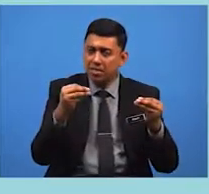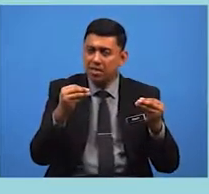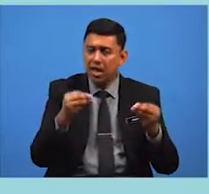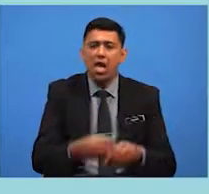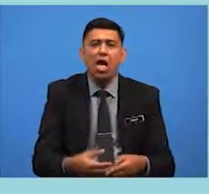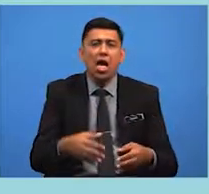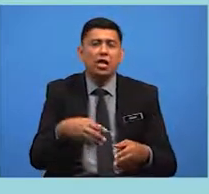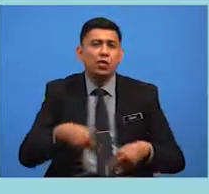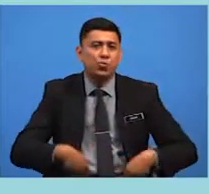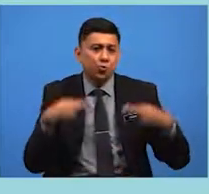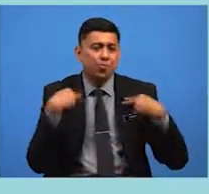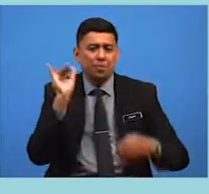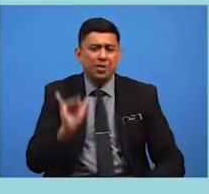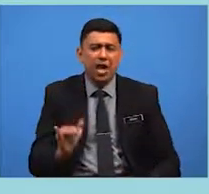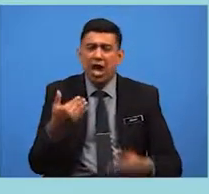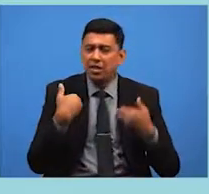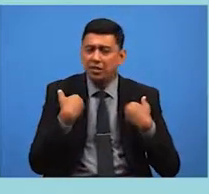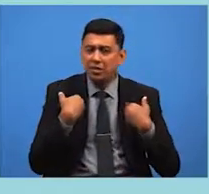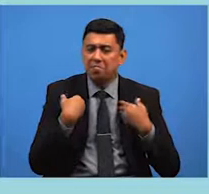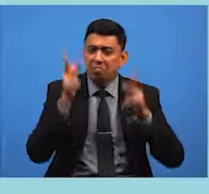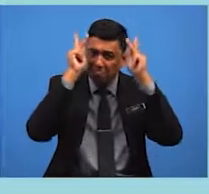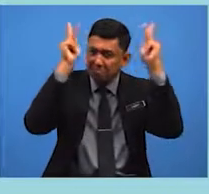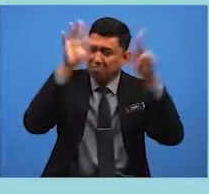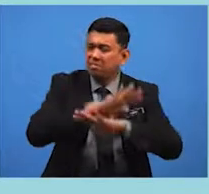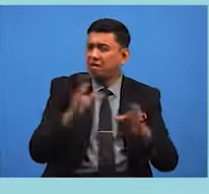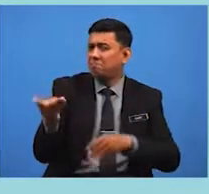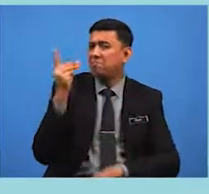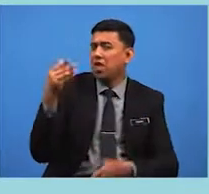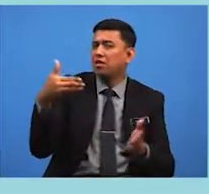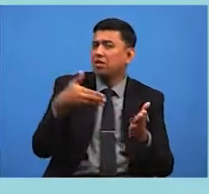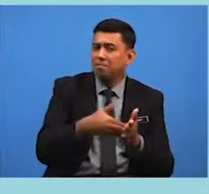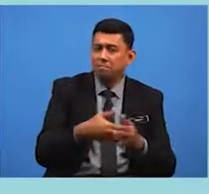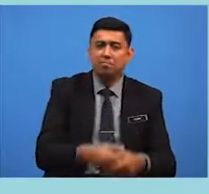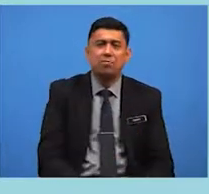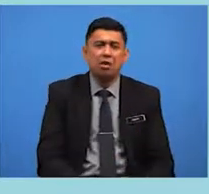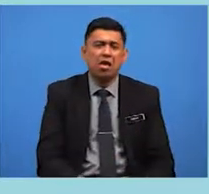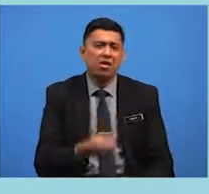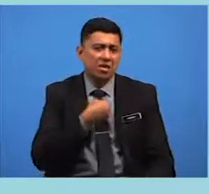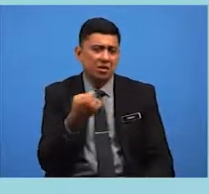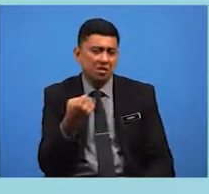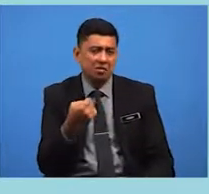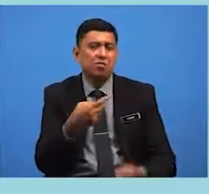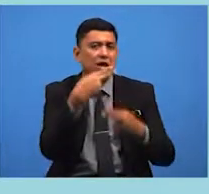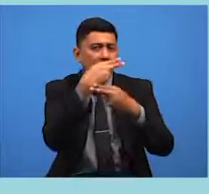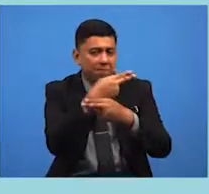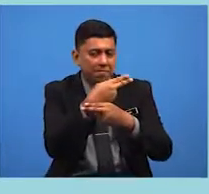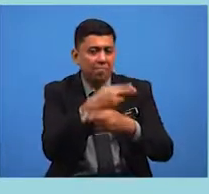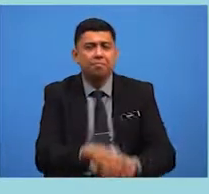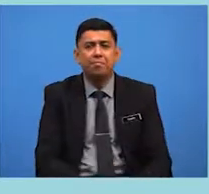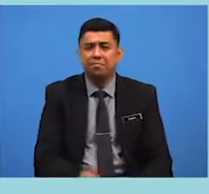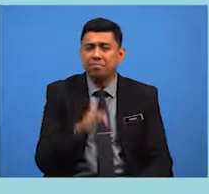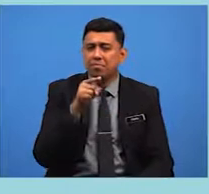hidupnya. Walaupun Kijang tidak berdaya lagi setelah keinginannya terhalang kerana